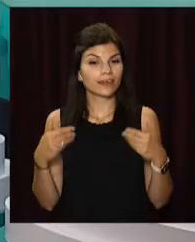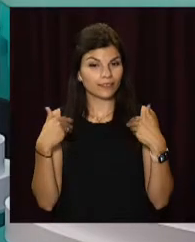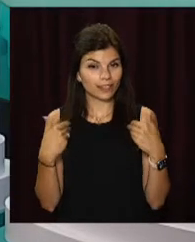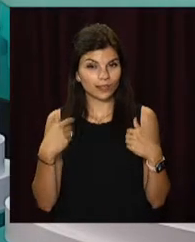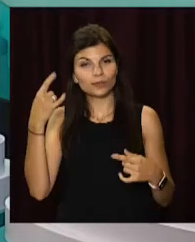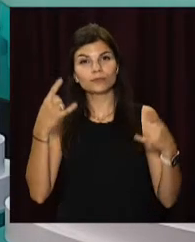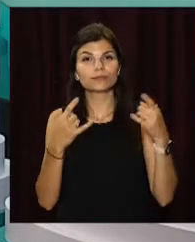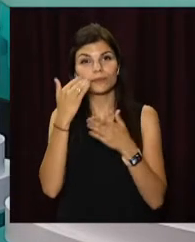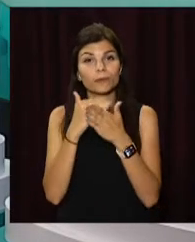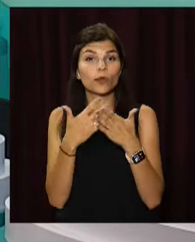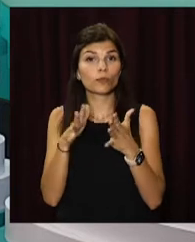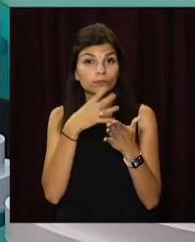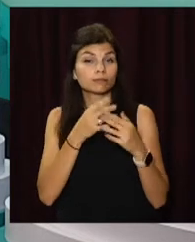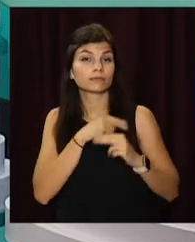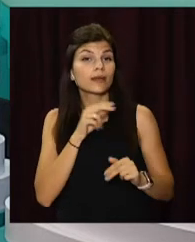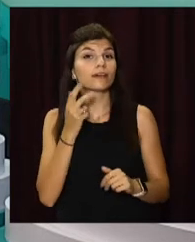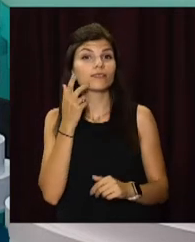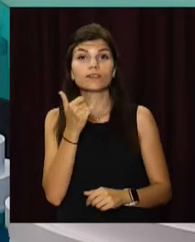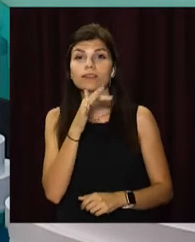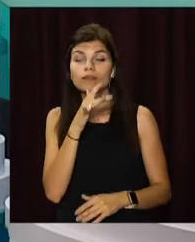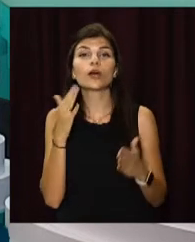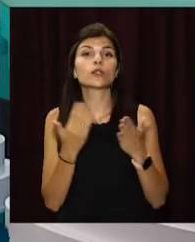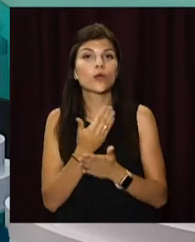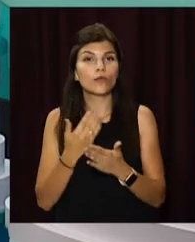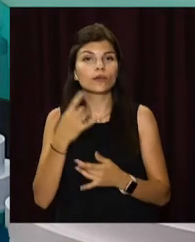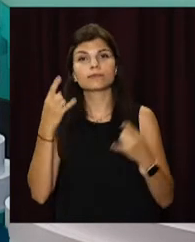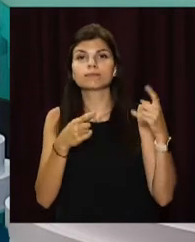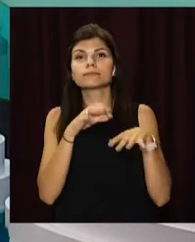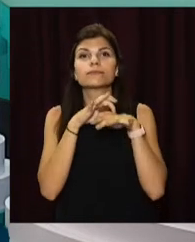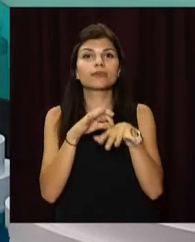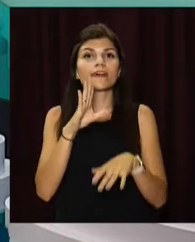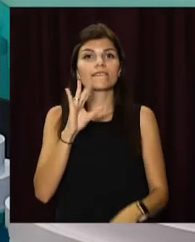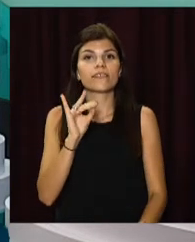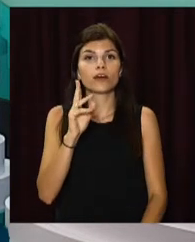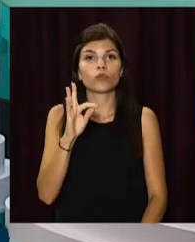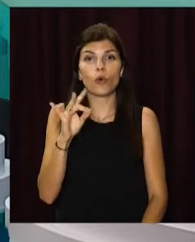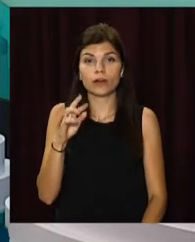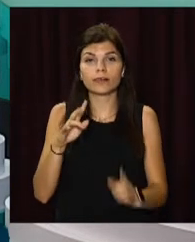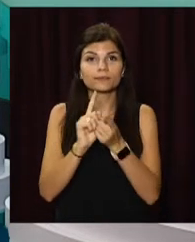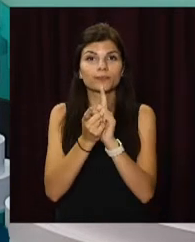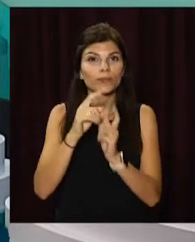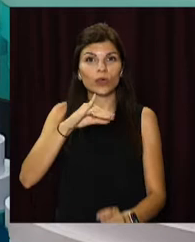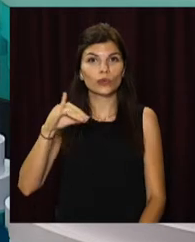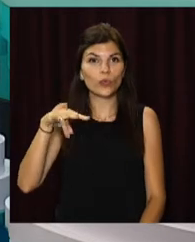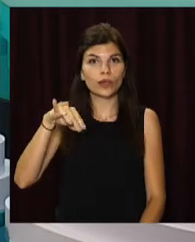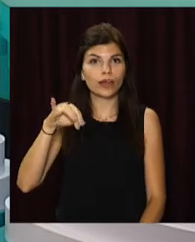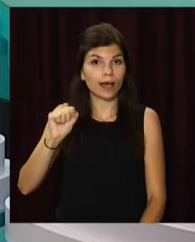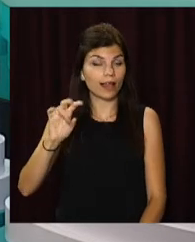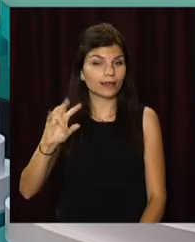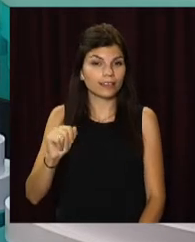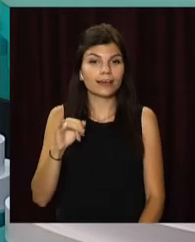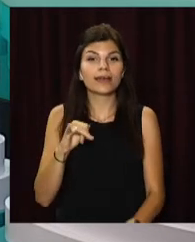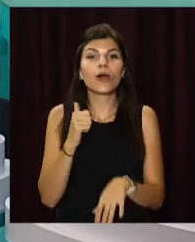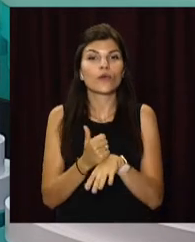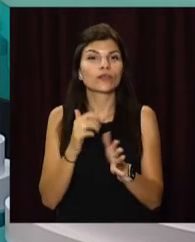Вітаю! Відкритий продовжує свою роботу і, як завжди, у цій порі новини. Для вас у студії працює Вікторія Вахрушина та сурдоперекладачка Юліана Пуговкіна.